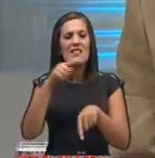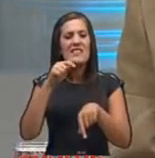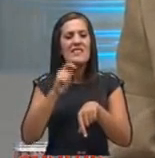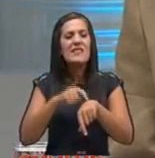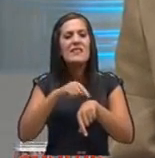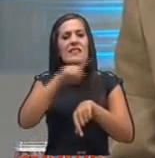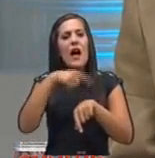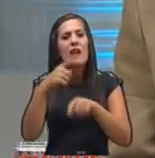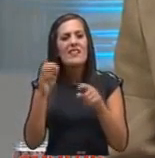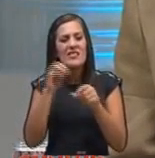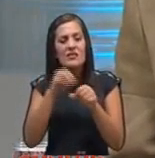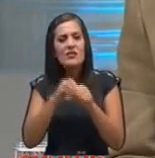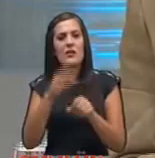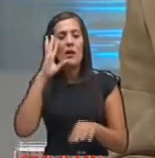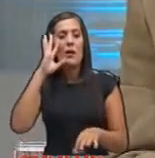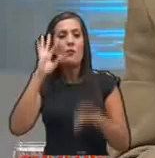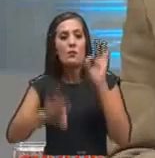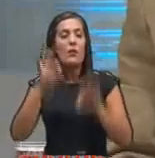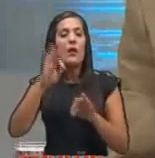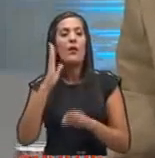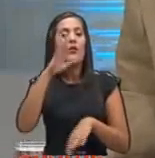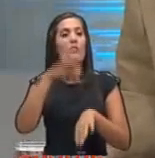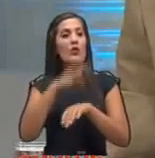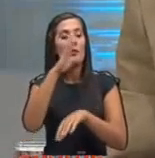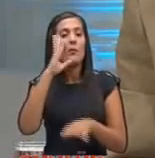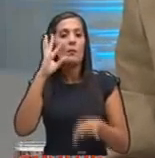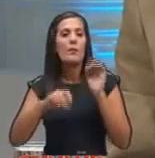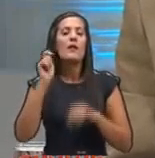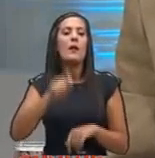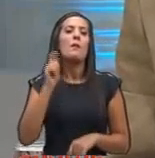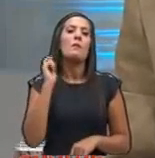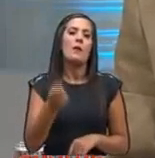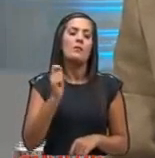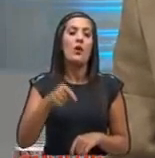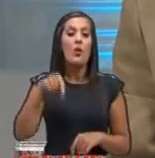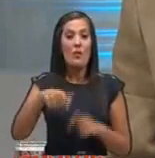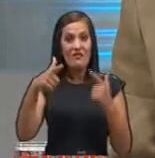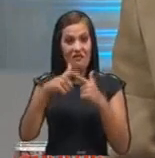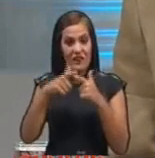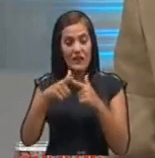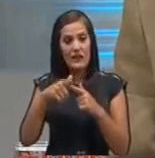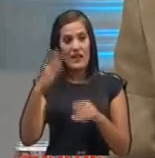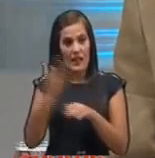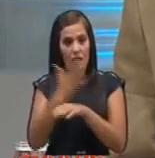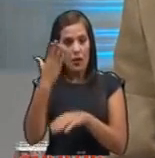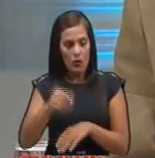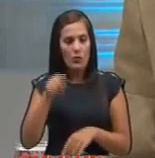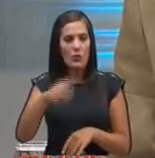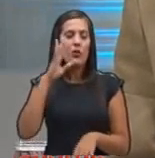saatler içinde cerrahi müdahale ve bunu yapacak bir fıtık varsa tabii, sebep buysa, bunun cerrahi